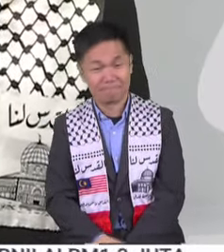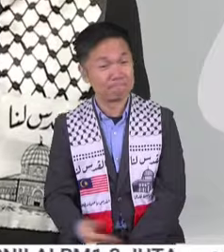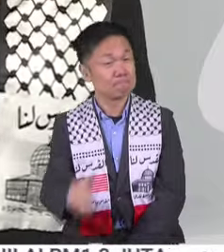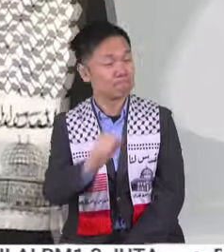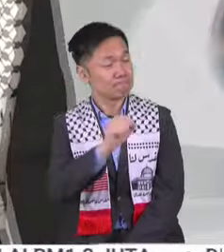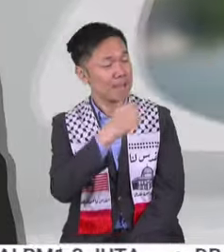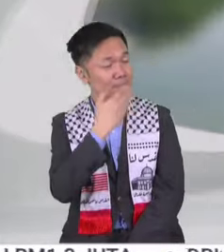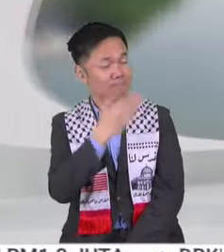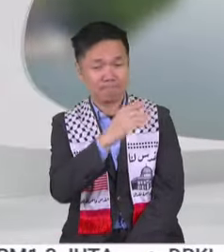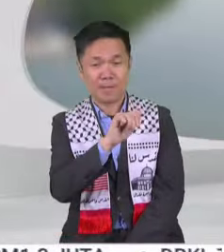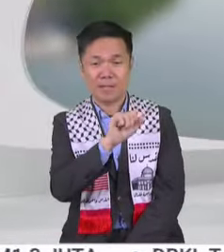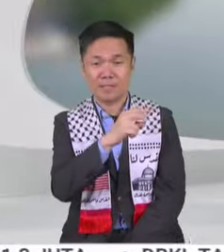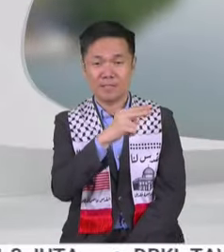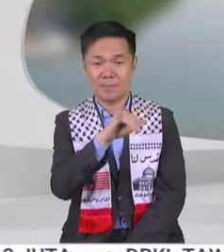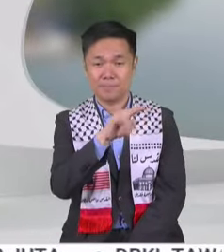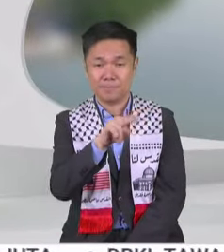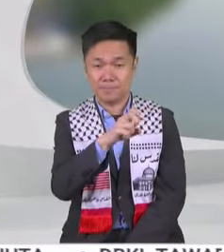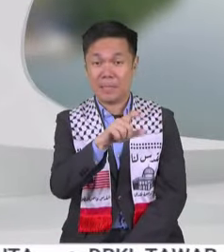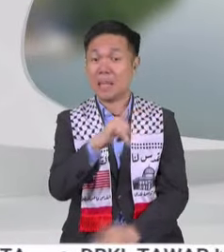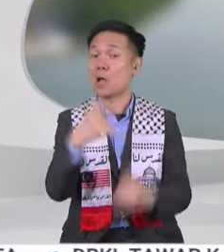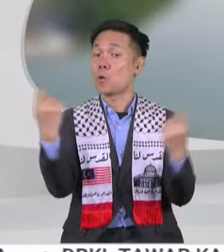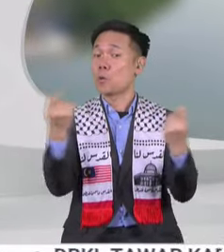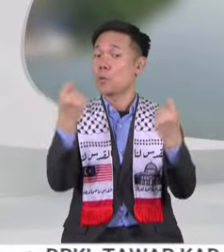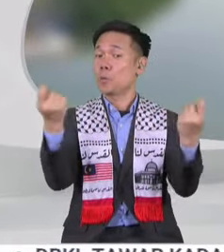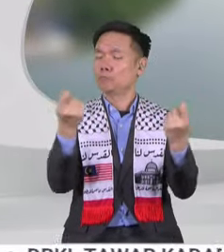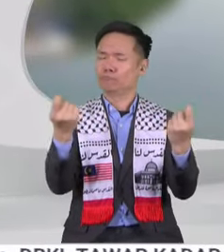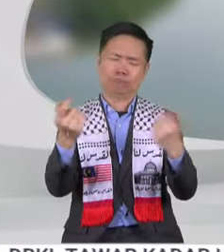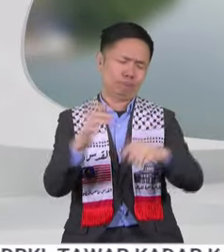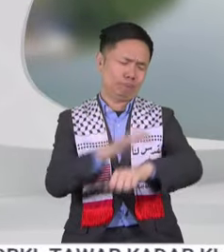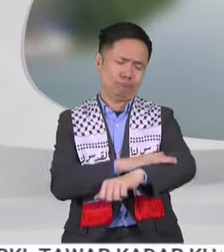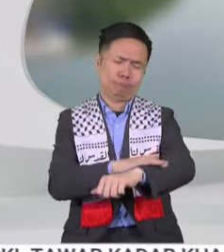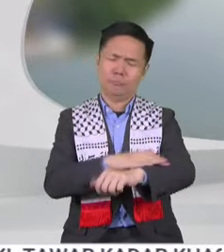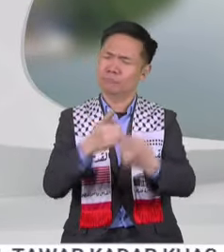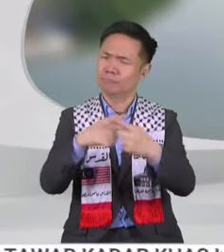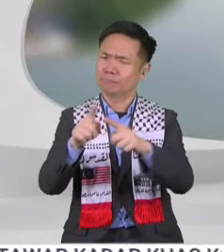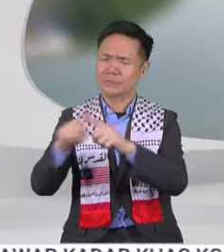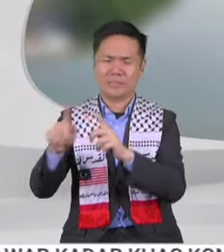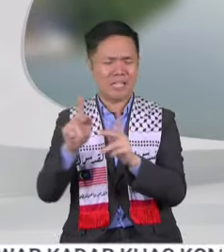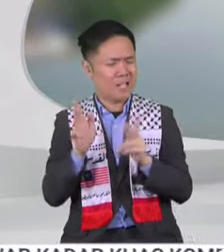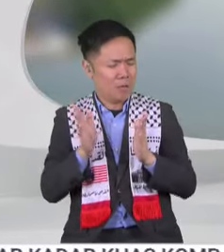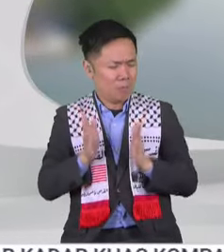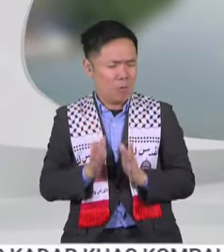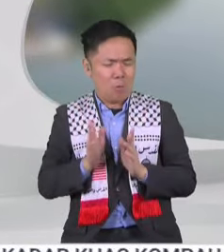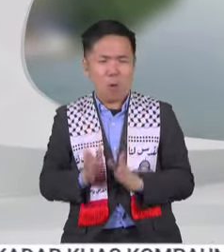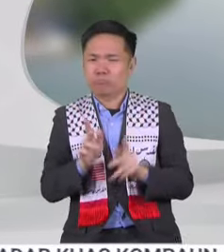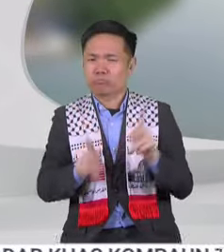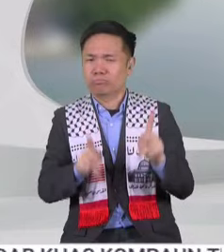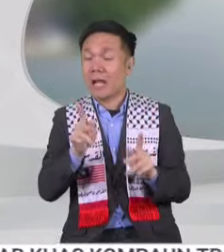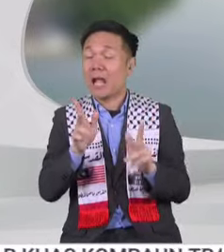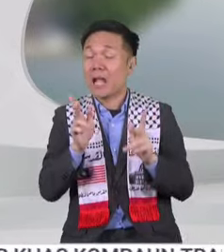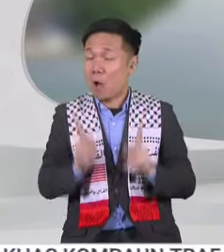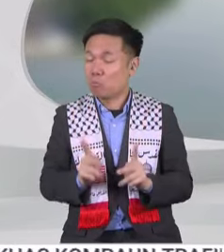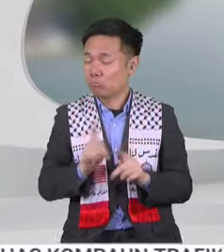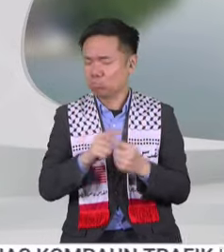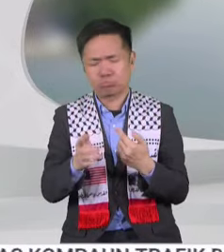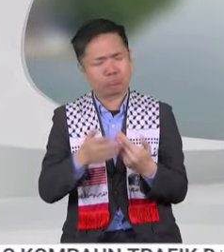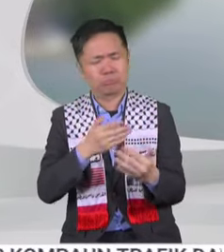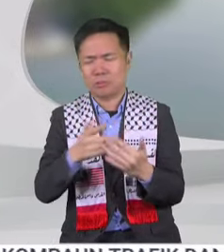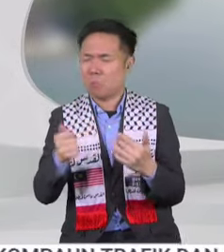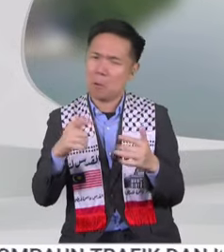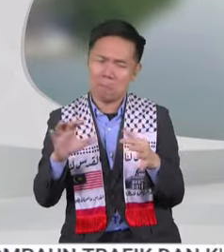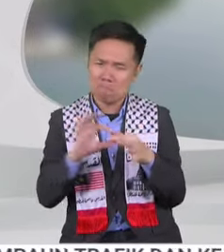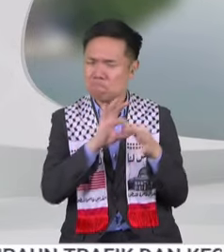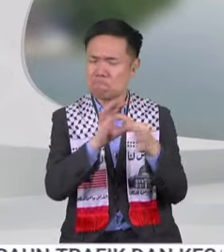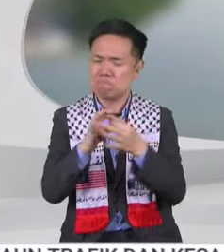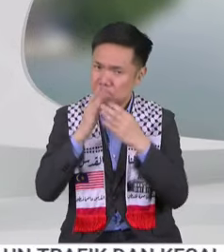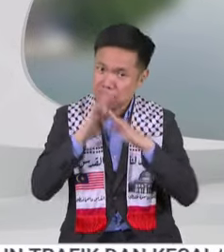Ya, sahih. Sambutan perayaan yang diraikan tanpa mengira latar belakang kaum dan agama menjadi kunci keamanan dan keharmonian selain